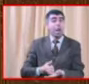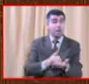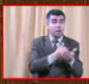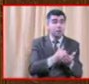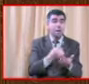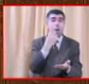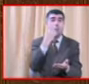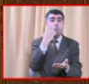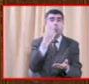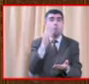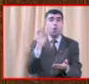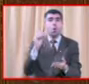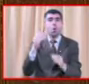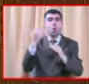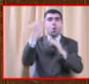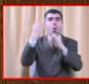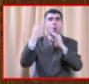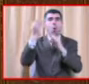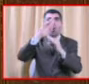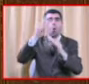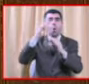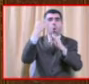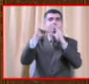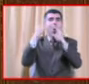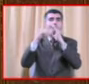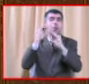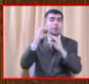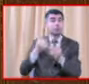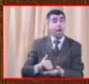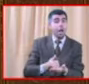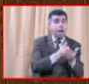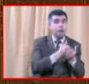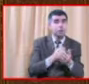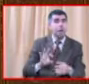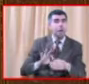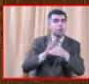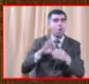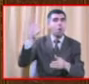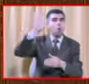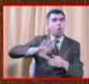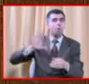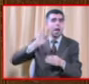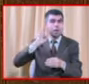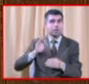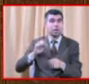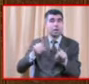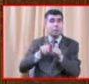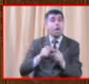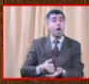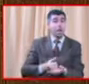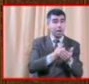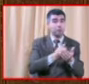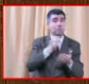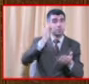مليون أورو لتمويل مشروع البحث ديال مجال الماء والطاقة في أغينيت ميت، وكذلك المشاركة في الأنشطة ديال موبيلايز